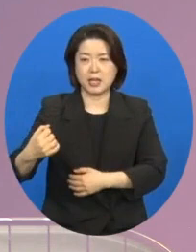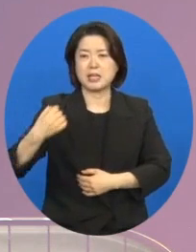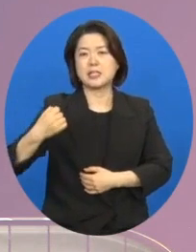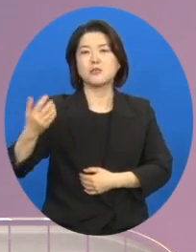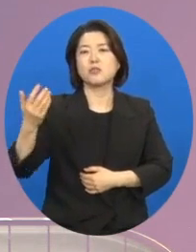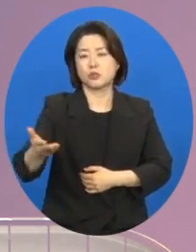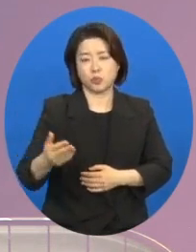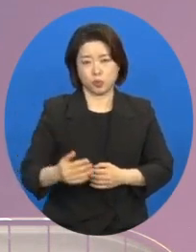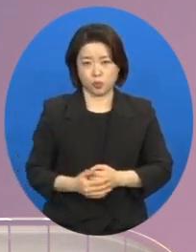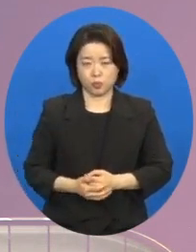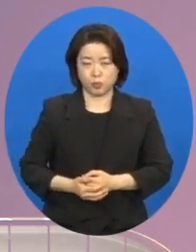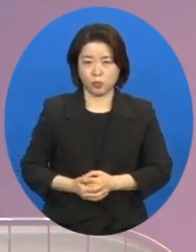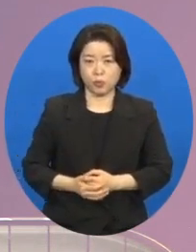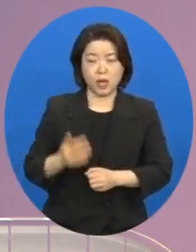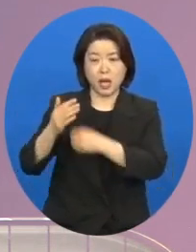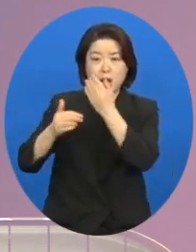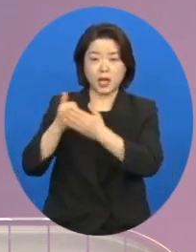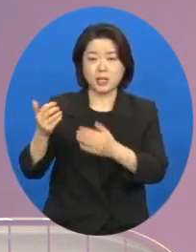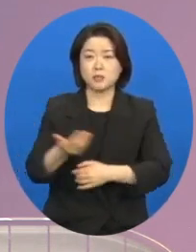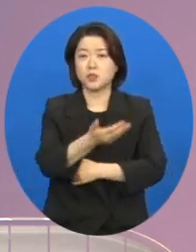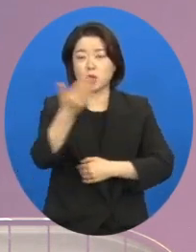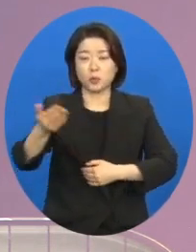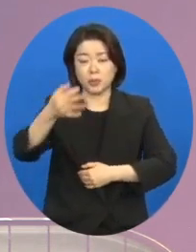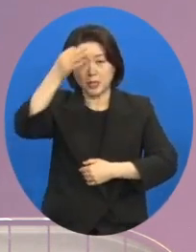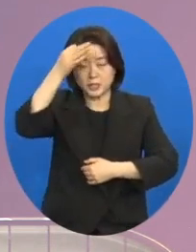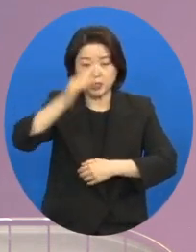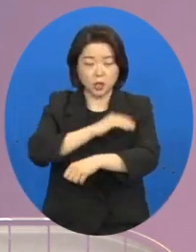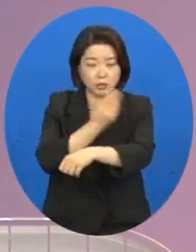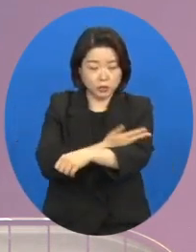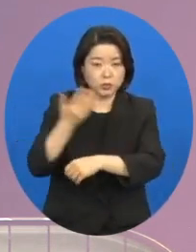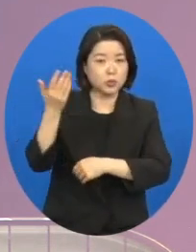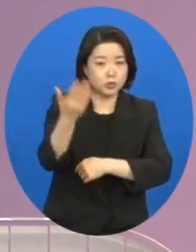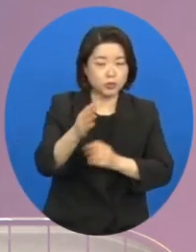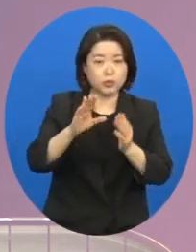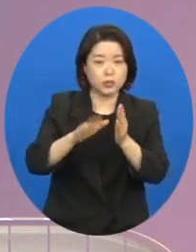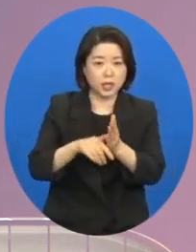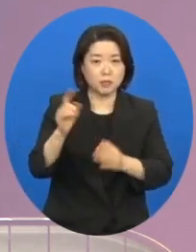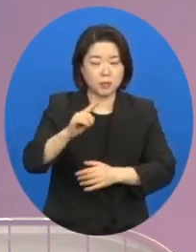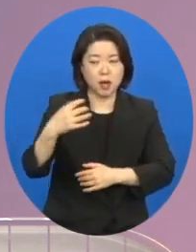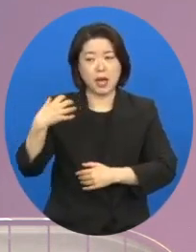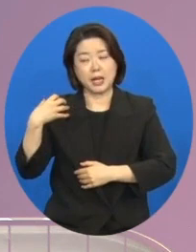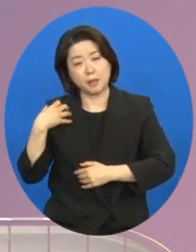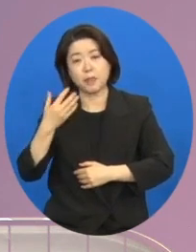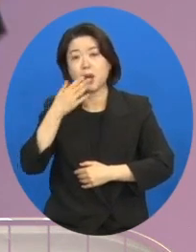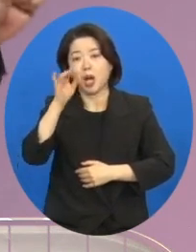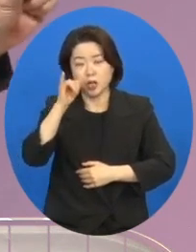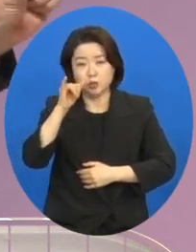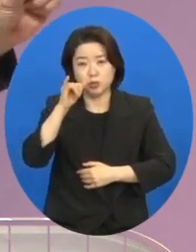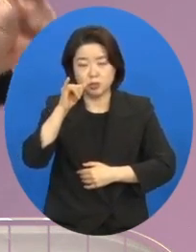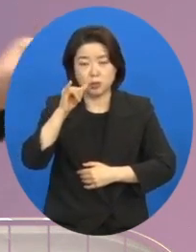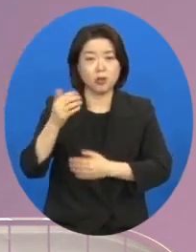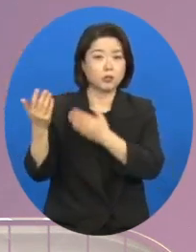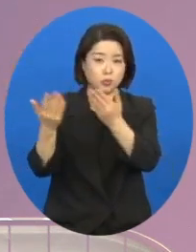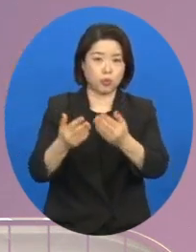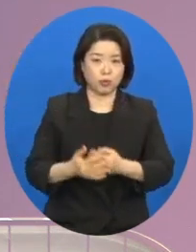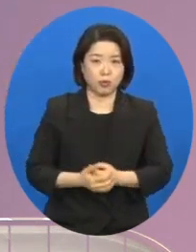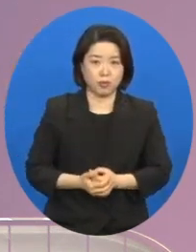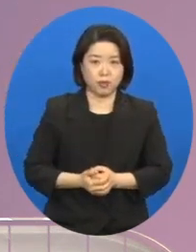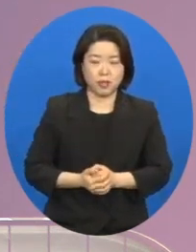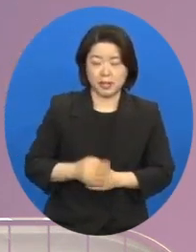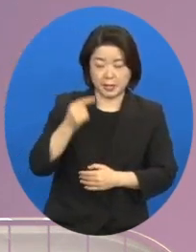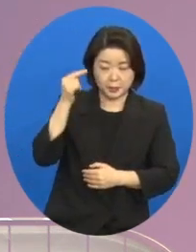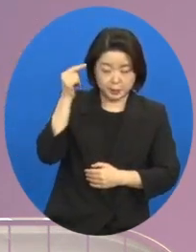여러분들에게 사명을 주실 때 하나님은 감당할 수 있는 능력도 함께 주십니다. 그래서 삼손이라는 전후무후한 그런